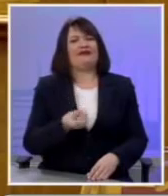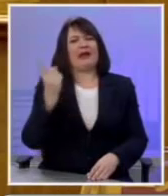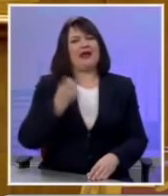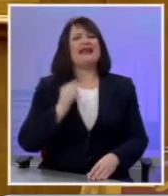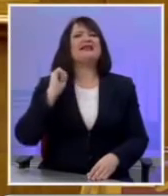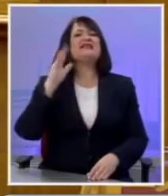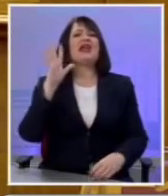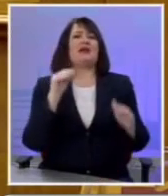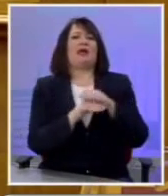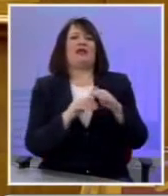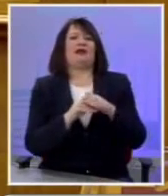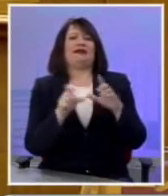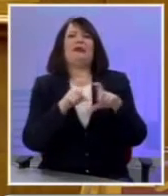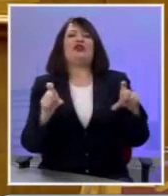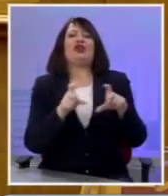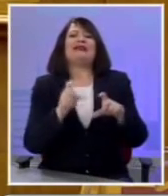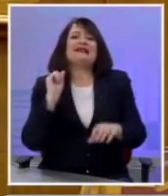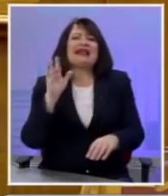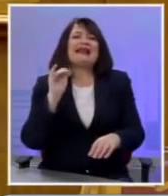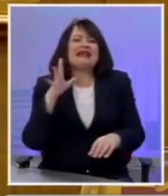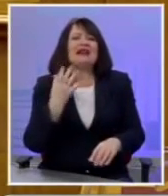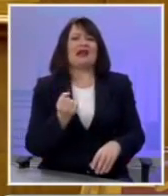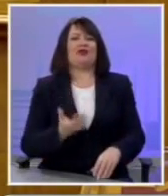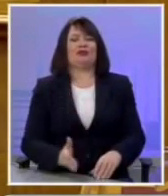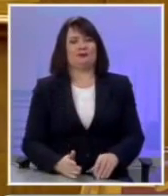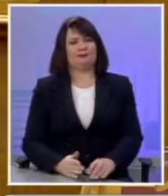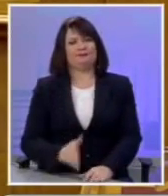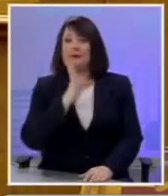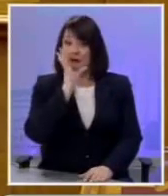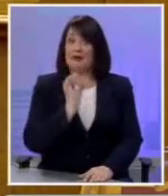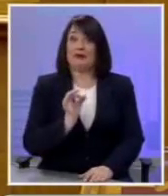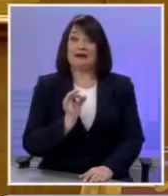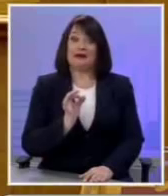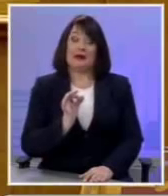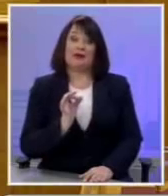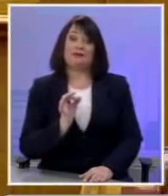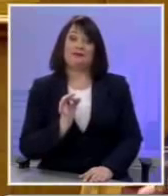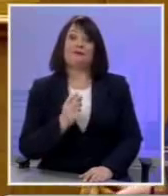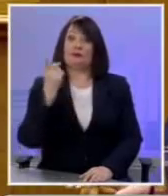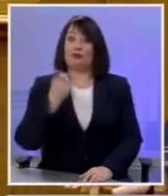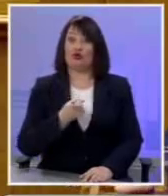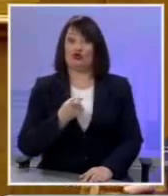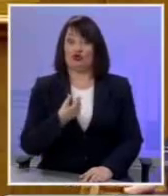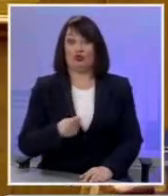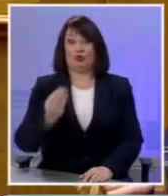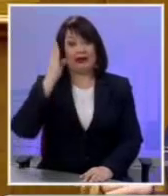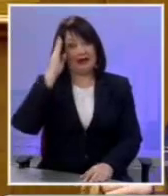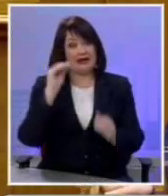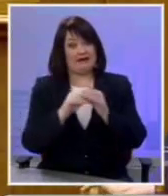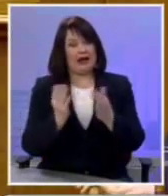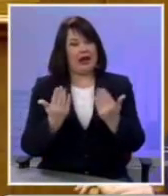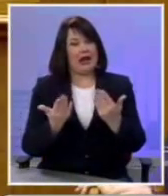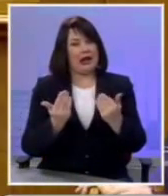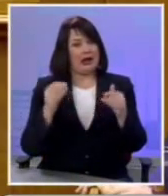ξένοι επενδυτές. Είναι αληθές ότι μεγάλο μέρος των κεφαλαίων που